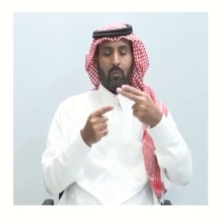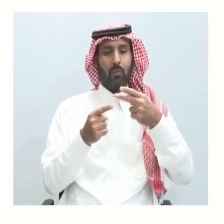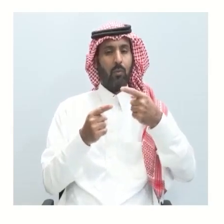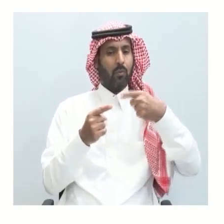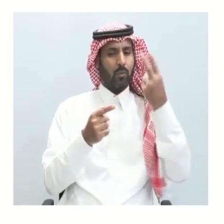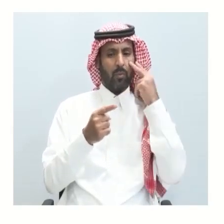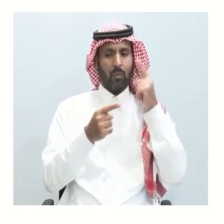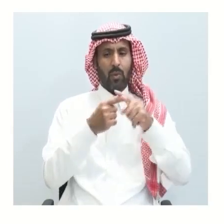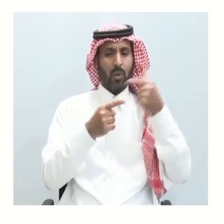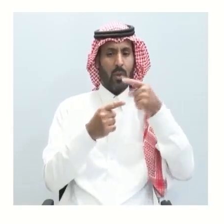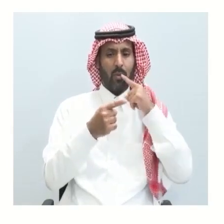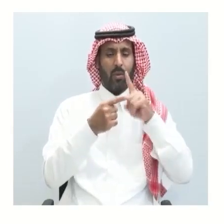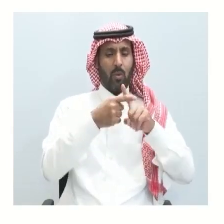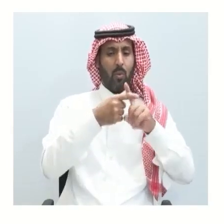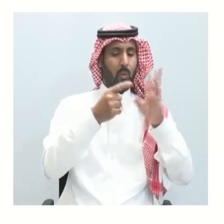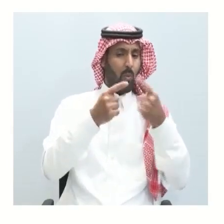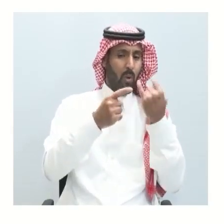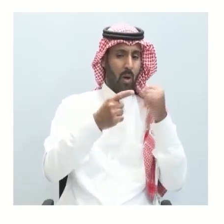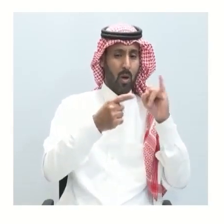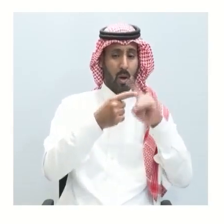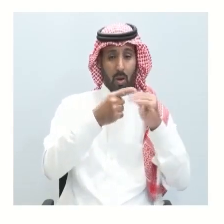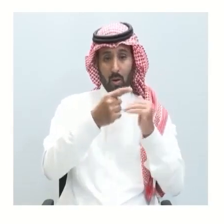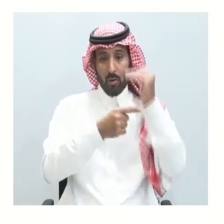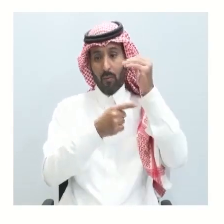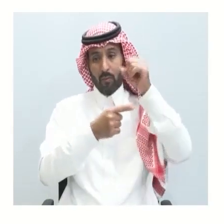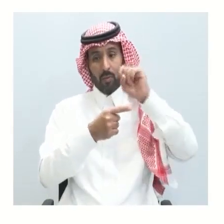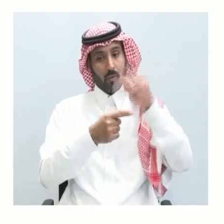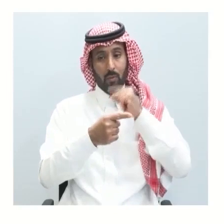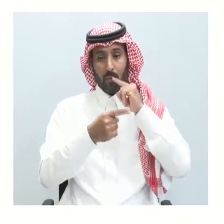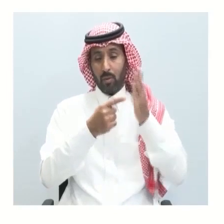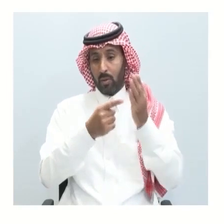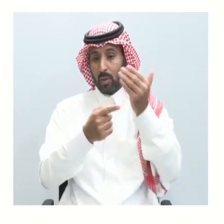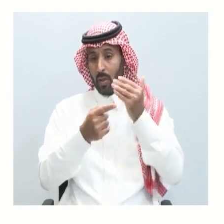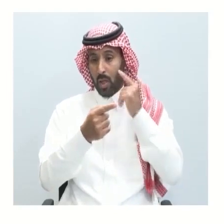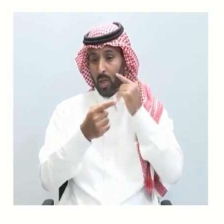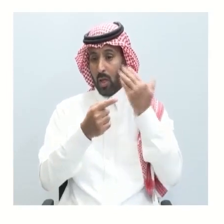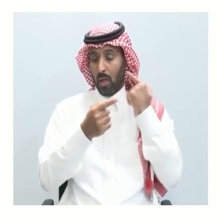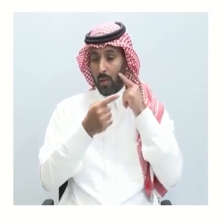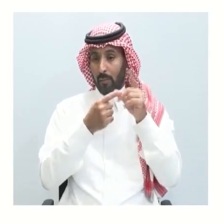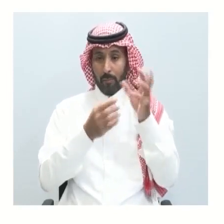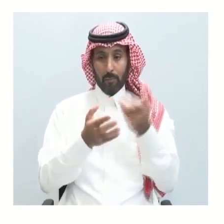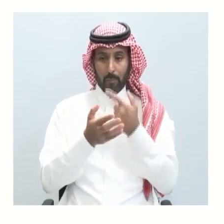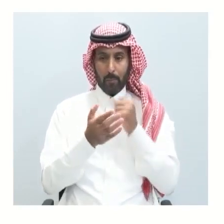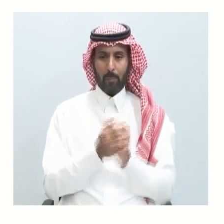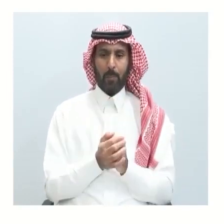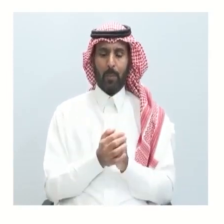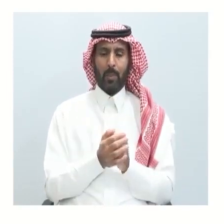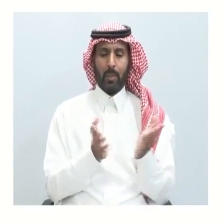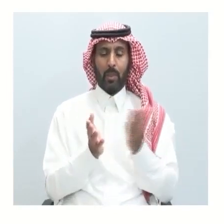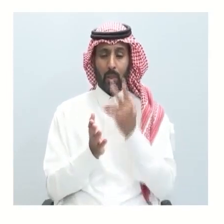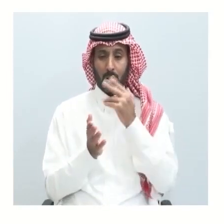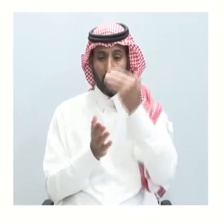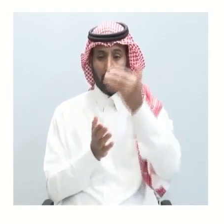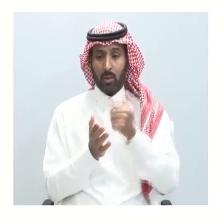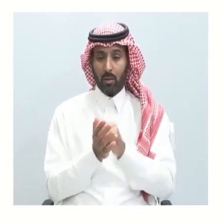ليس بالمعامل ولا يرفع كأسس. المعامل تكون قبل العناصر أو قبل المواد.